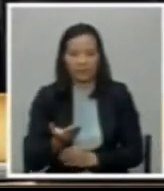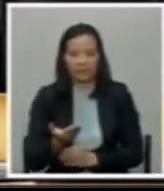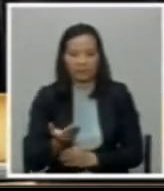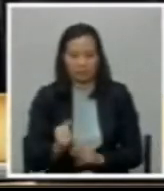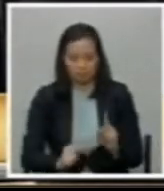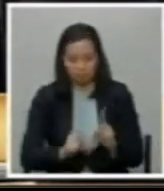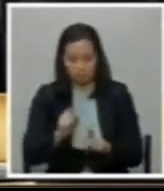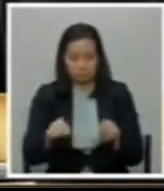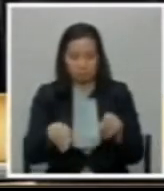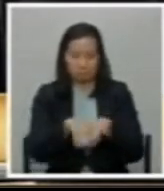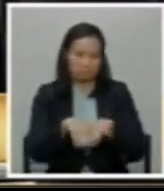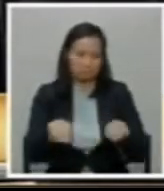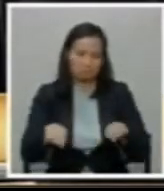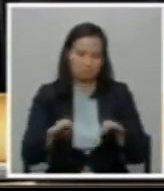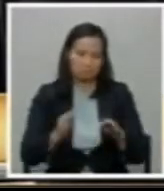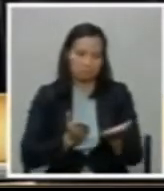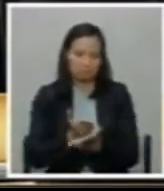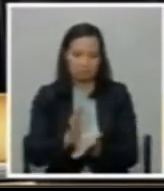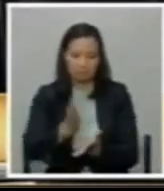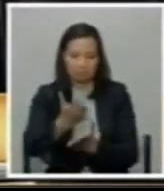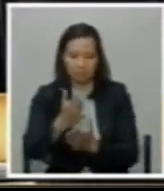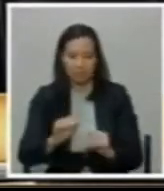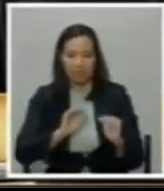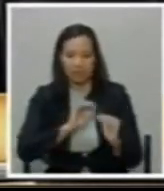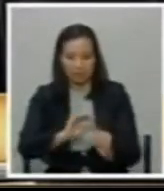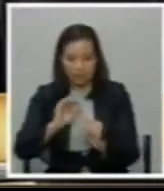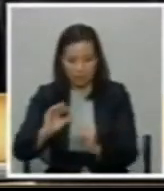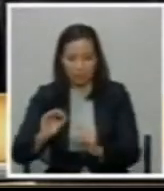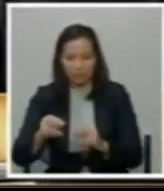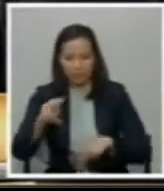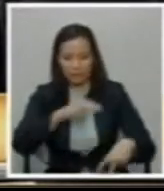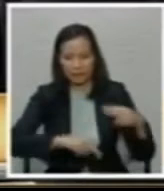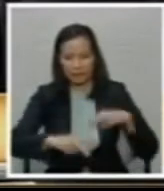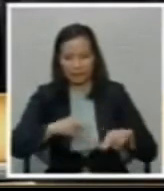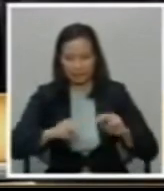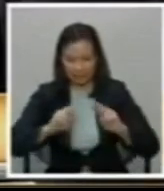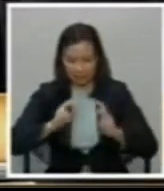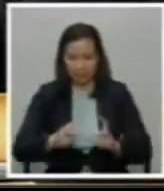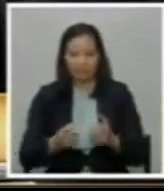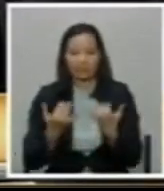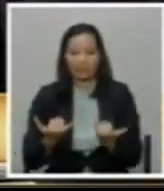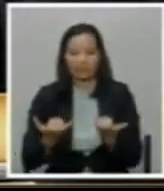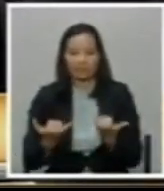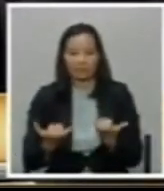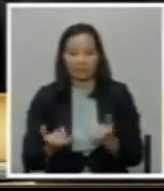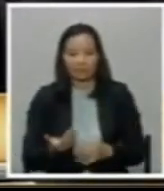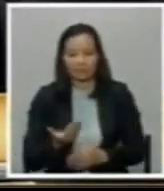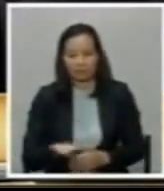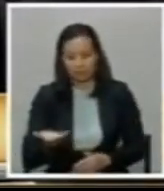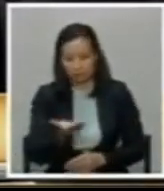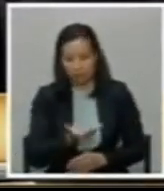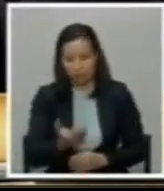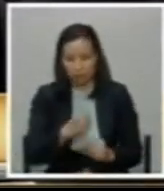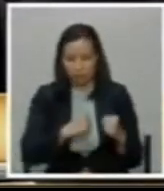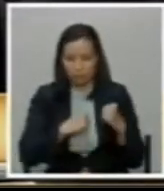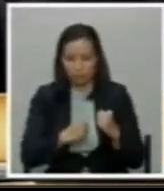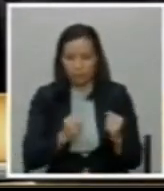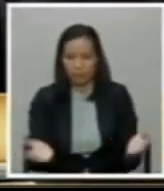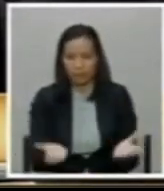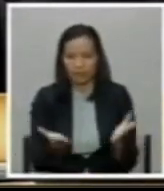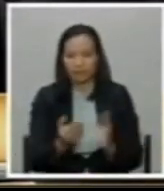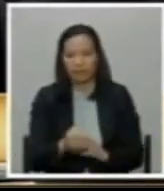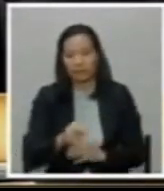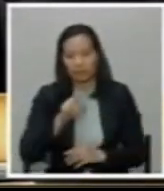ณฑ์นะครับเพราะฉะนั้นก็อยากจะฝากท่านให้ช่วยดูแลเรื่องนี้หน่อยเพราะว่าเป็นสิ่งที่เราพยายามจะส่งเสริมให้